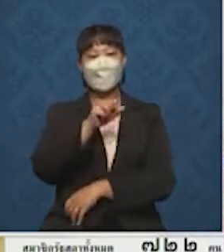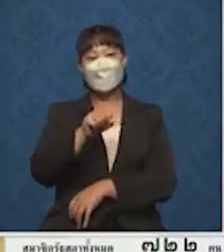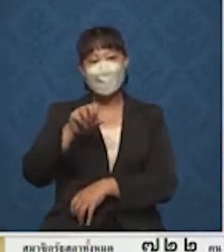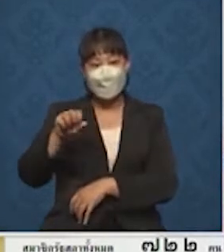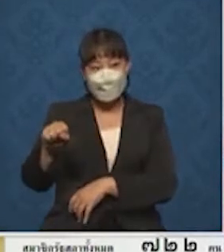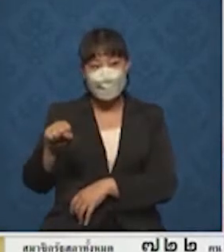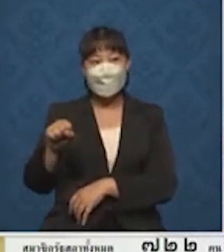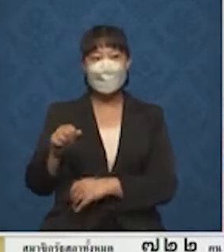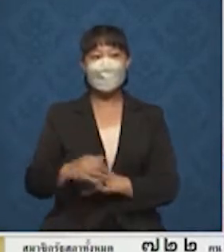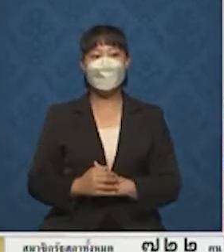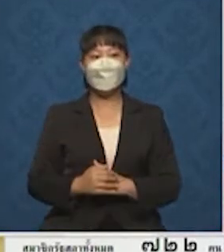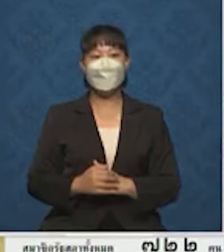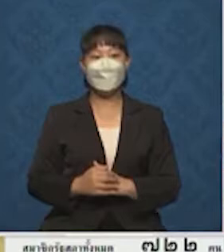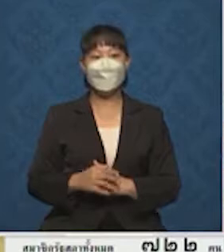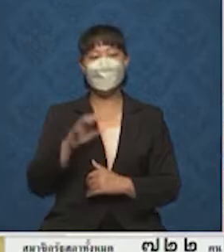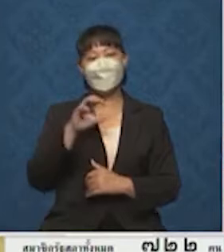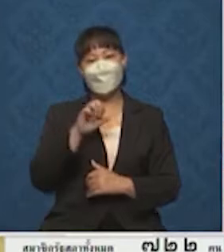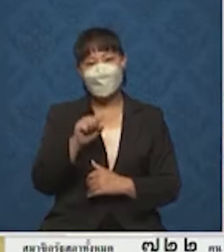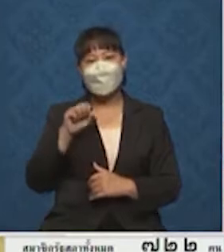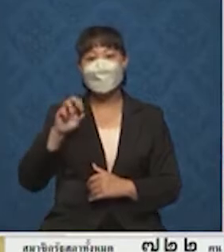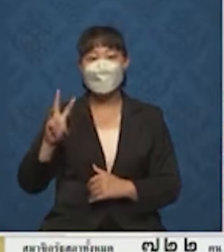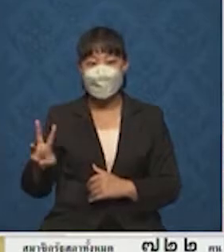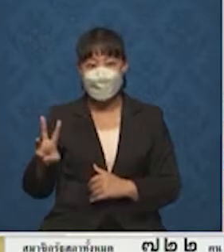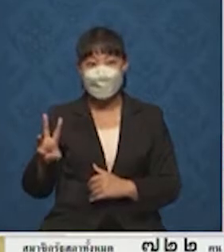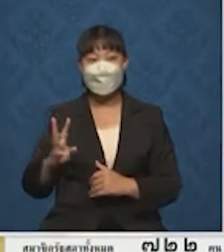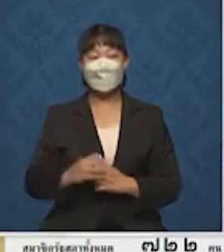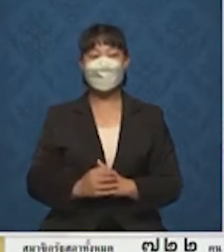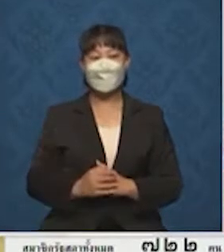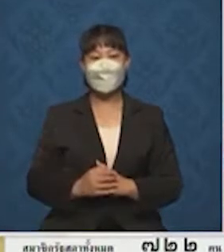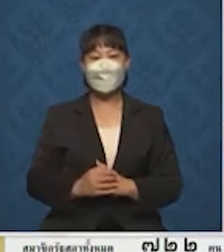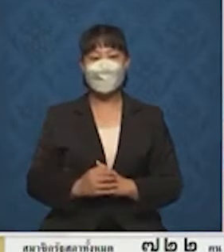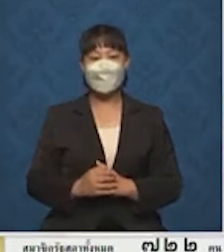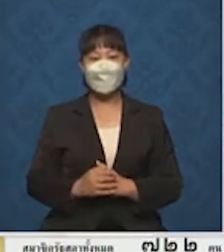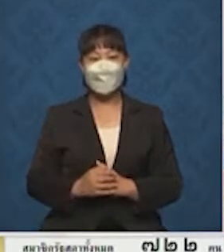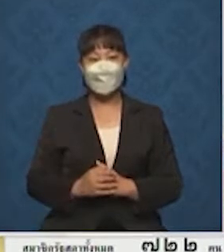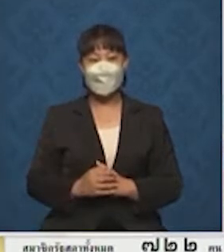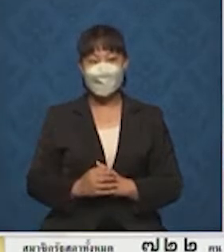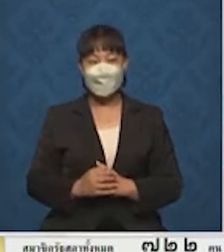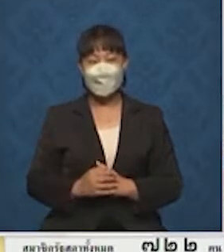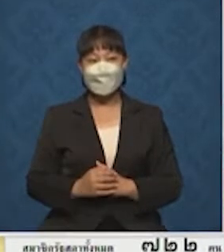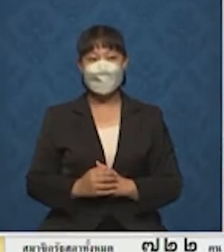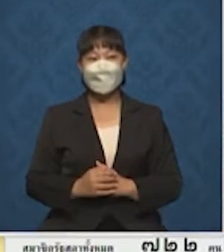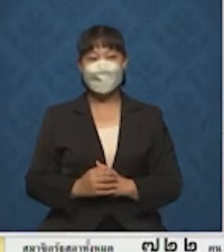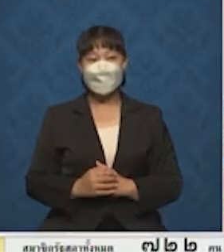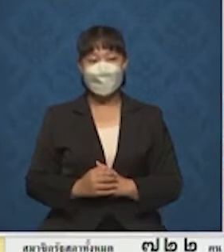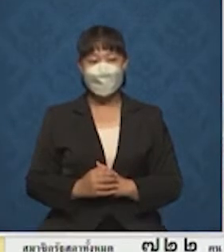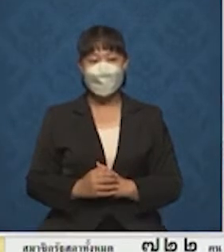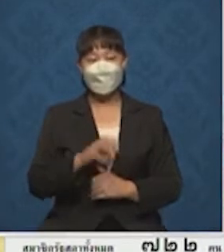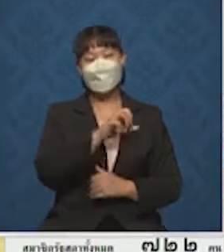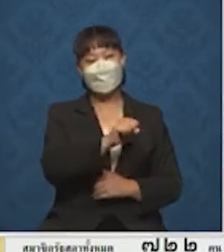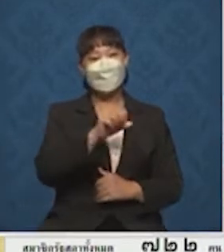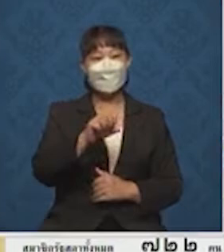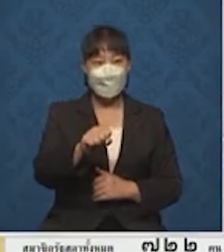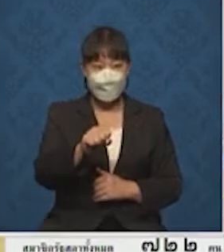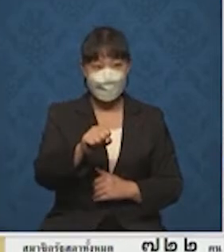ดอนกับสมาชิกวุธธสภาในส่วนของสมาชิสภาผู้แทนละสดอนนั้น